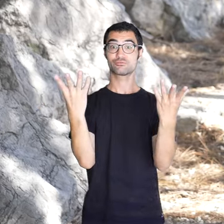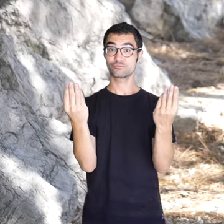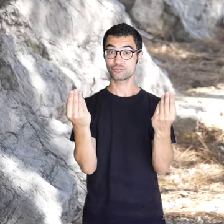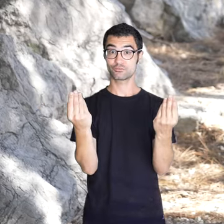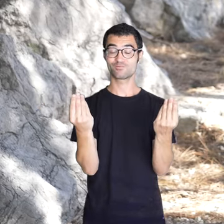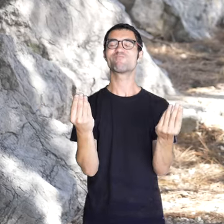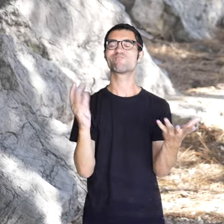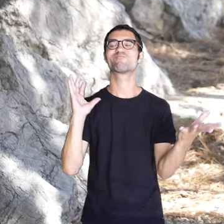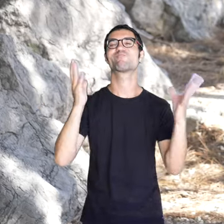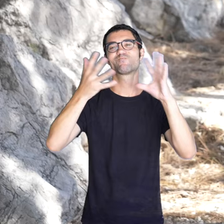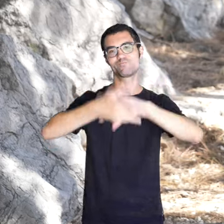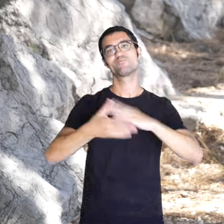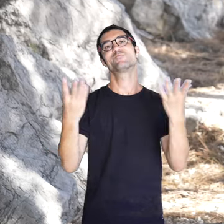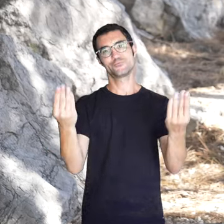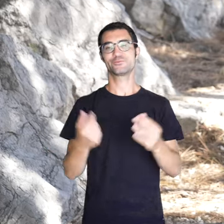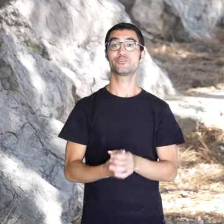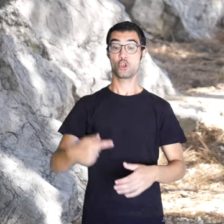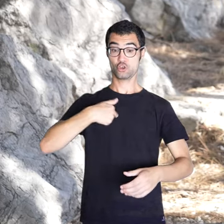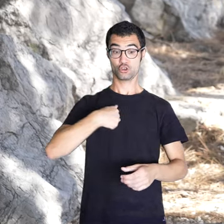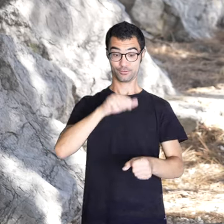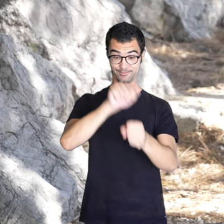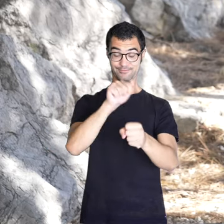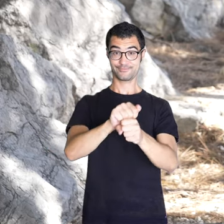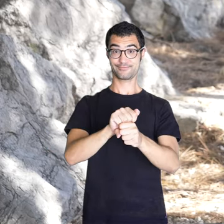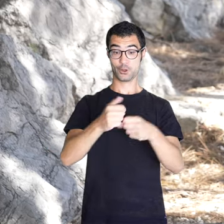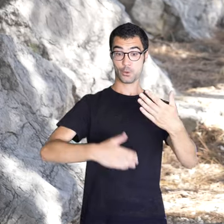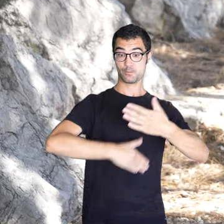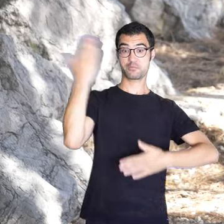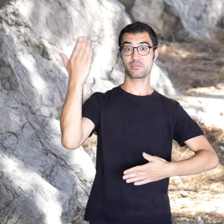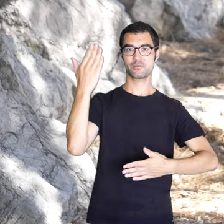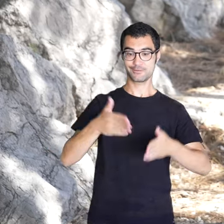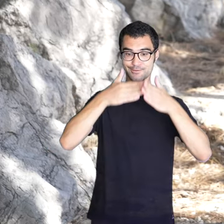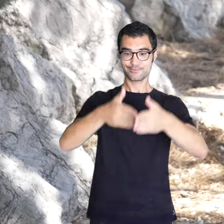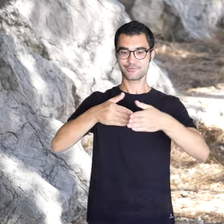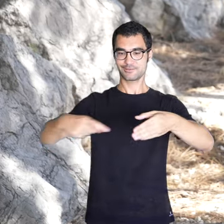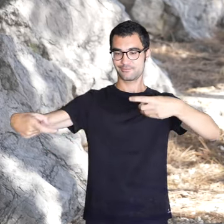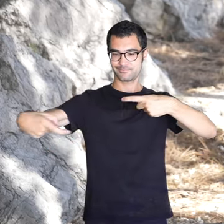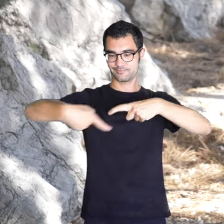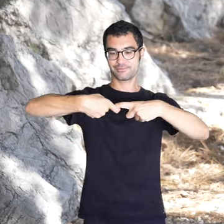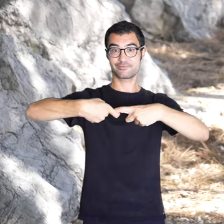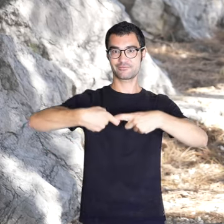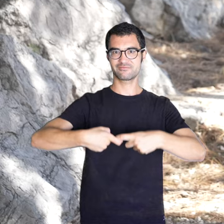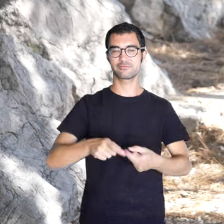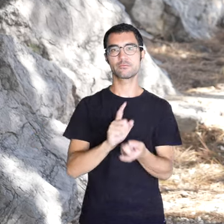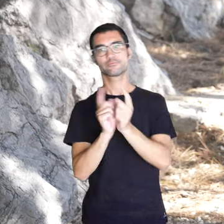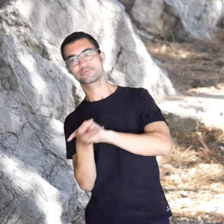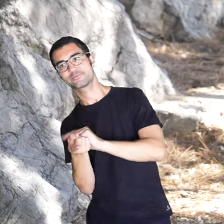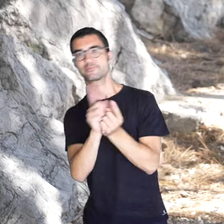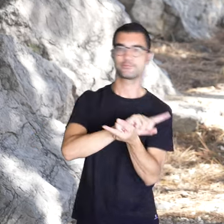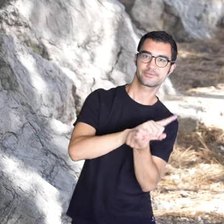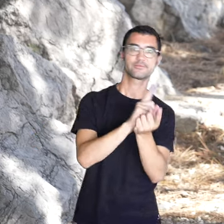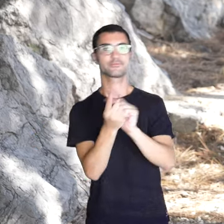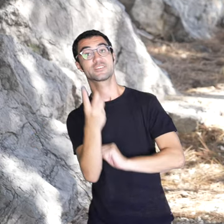començar a pescar, la barca ja s'ha mogut tres pit de lloc, ha baixat molt